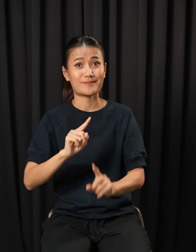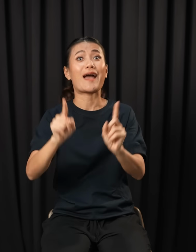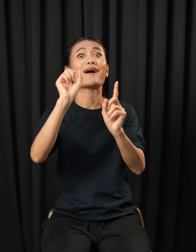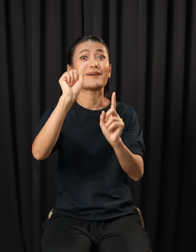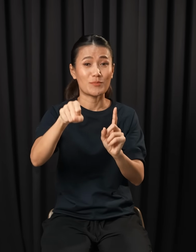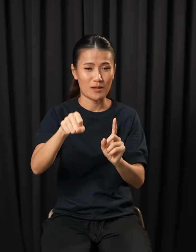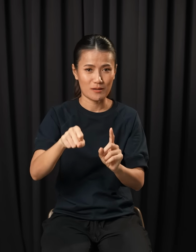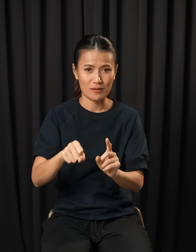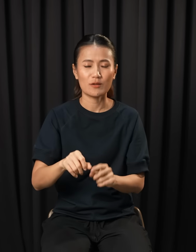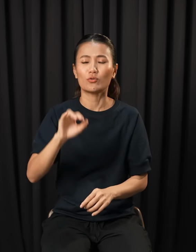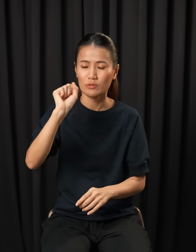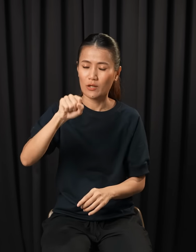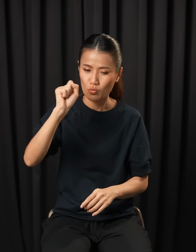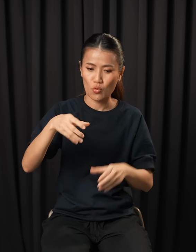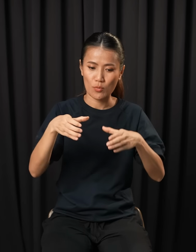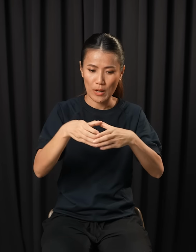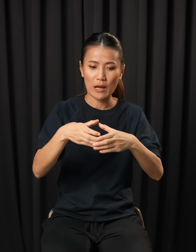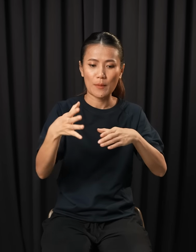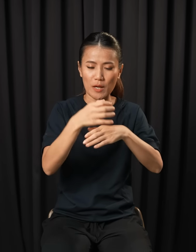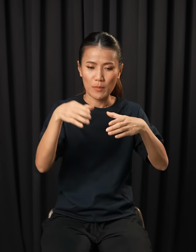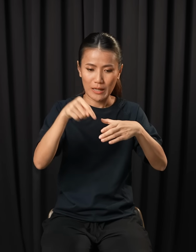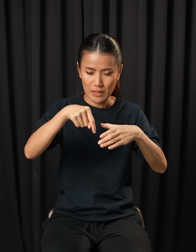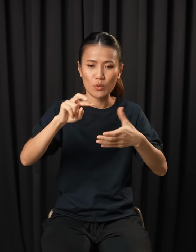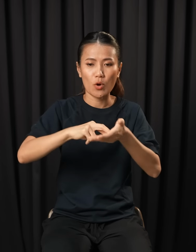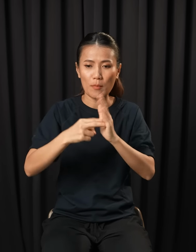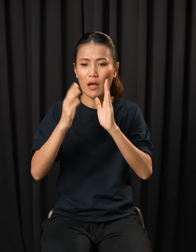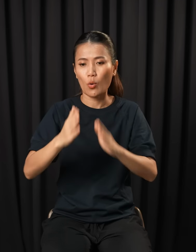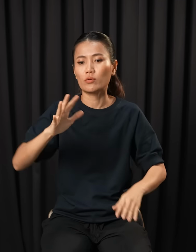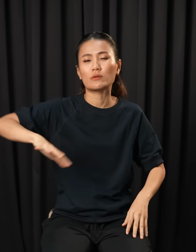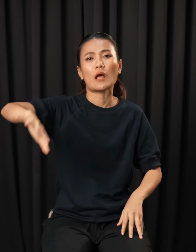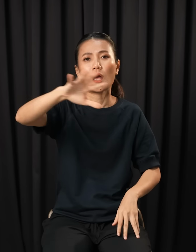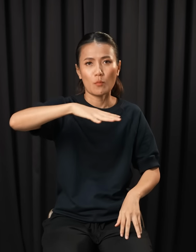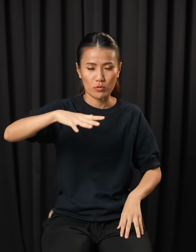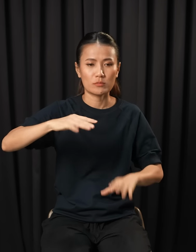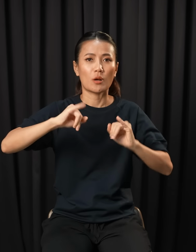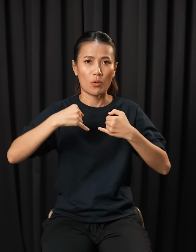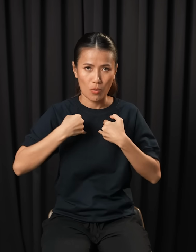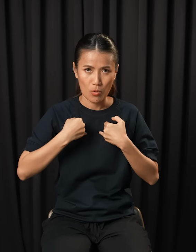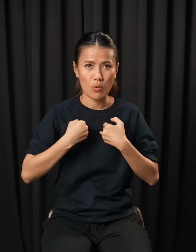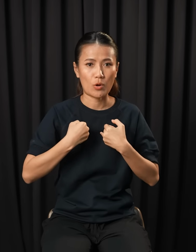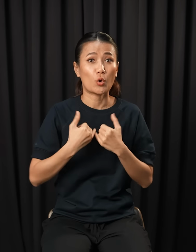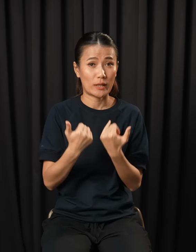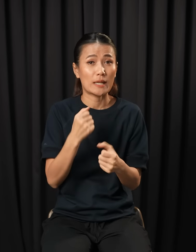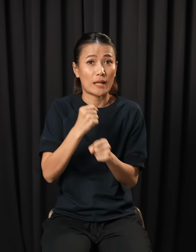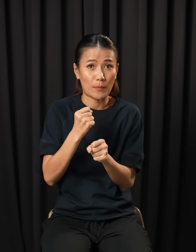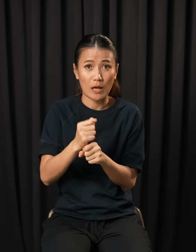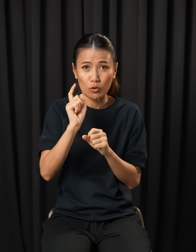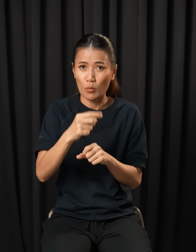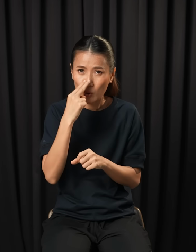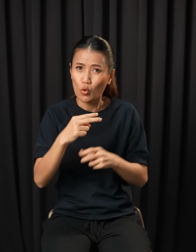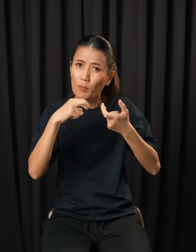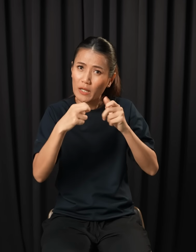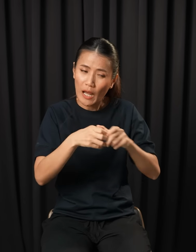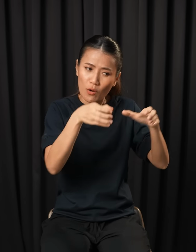จะมีรีเสิร์ชหรือเปล่า เดี๋ยวขอเล่าให้ฟังก็คือเราต้องเป็นพรรคการเมืองสำหรับคนทุกคนอยู่แล้วนะครับแต่ว่าการทำงาน